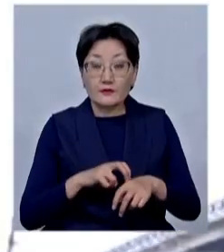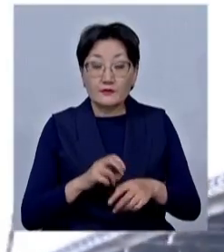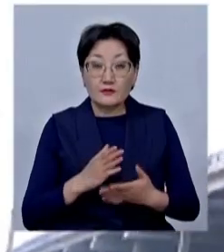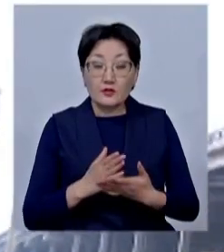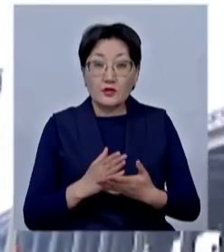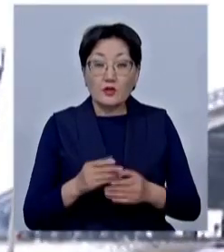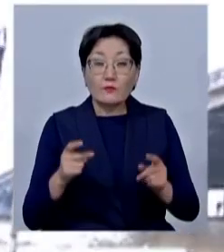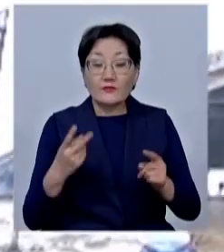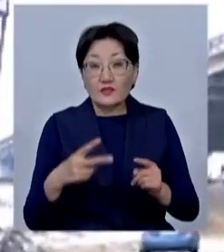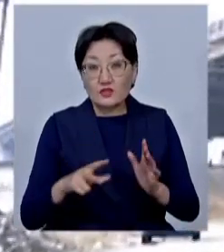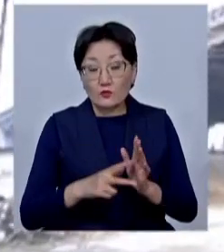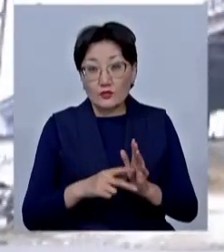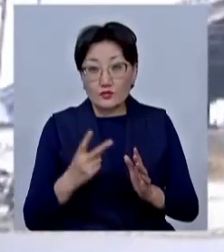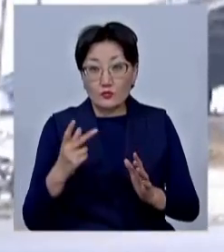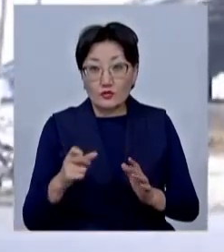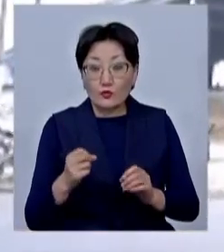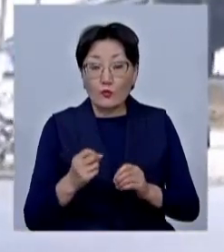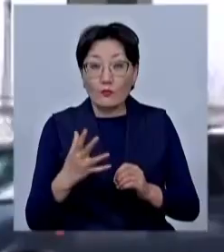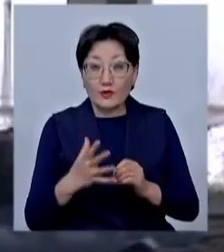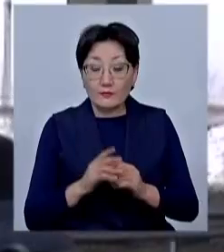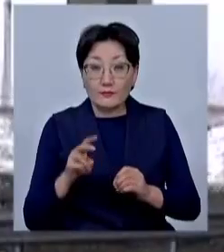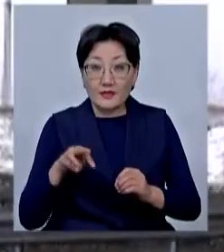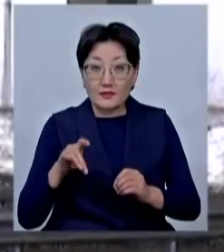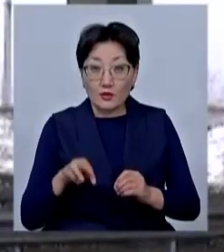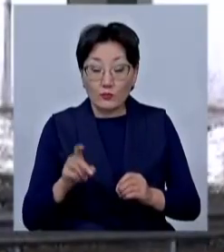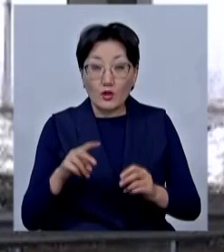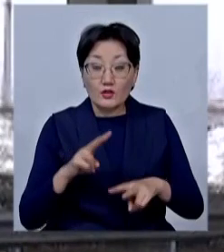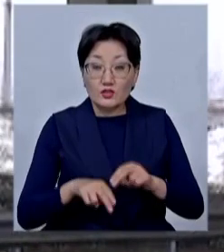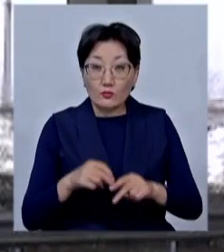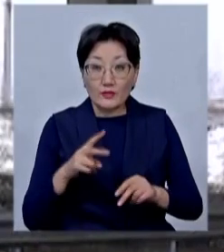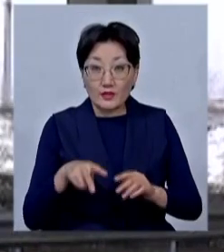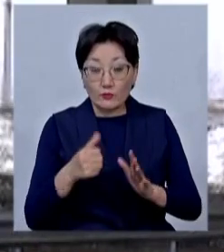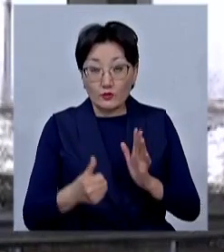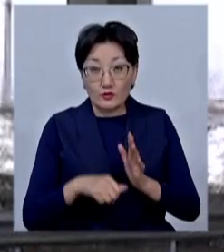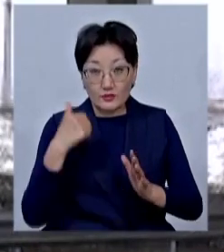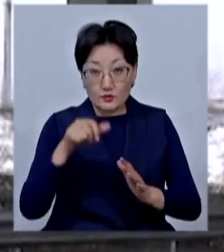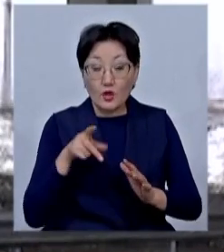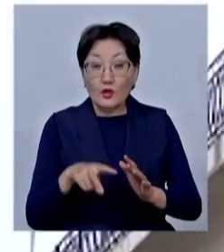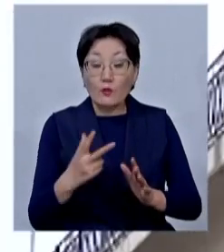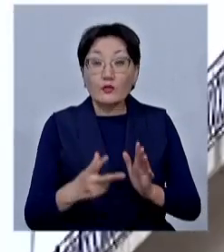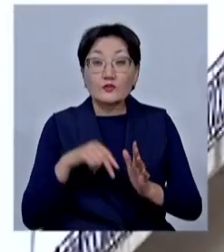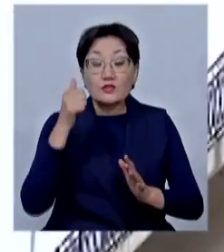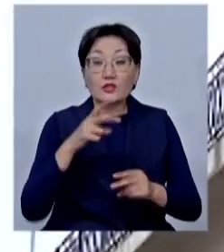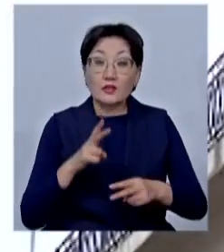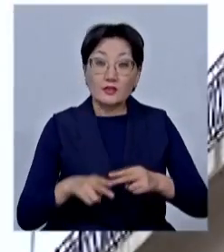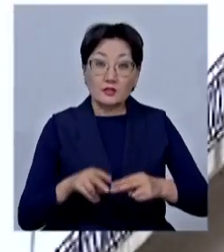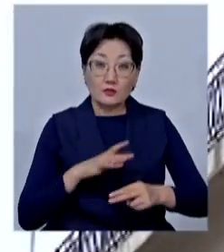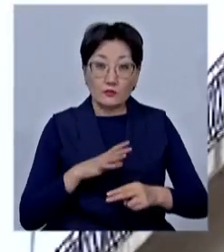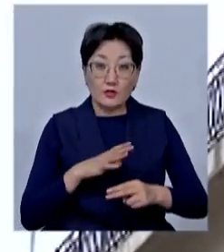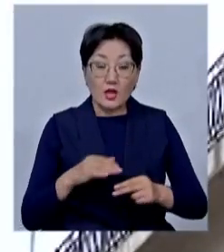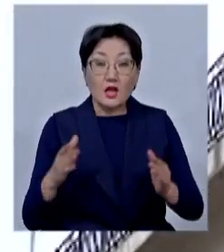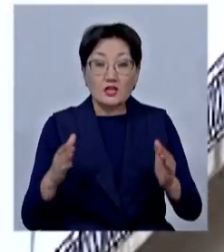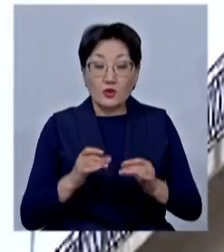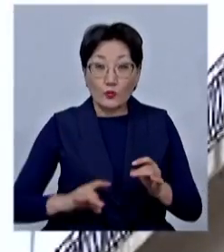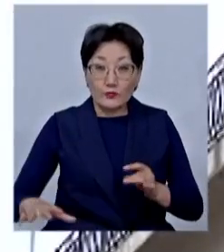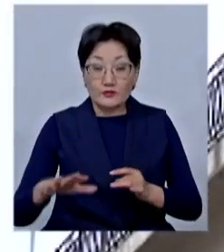Ені 28, ұзындығы 315 метр болатын құрылыс 2016-та басталып, 2018 жылы аяқталған болатын. Шағын